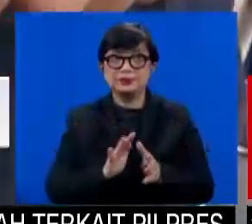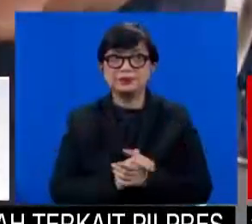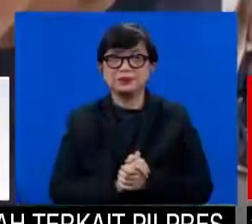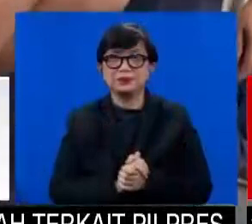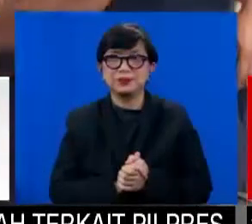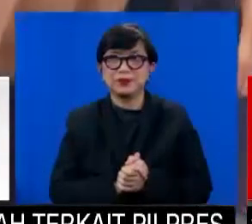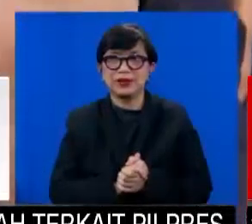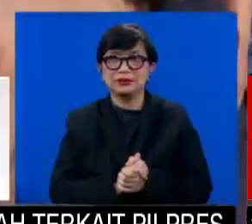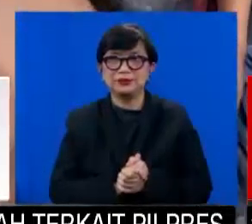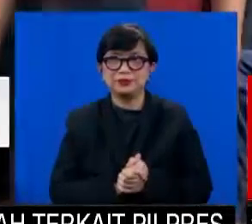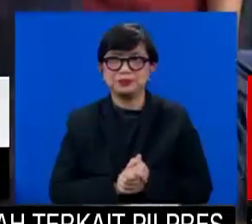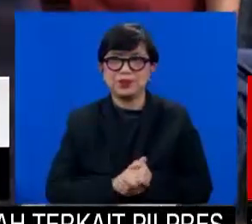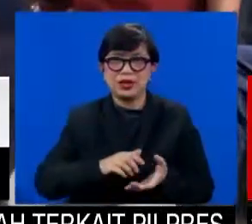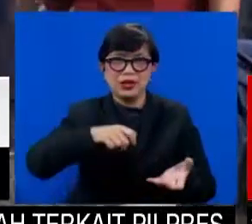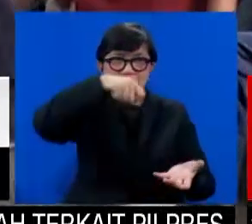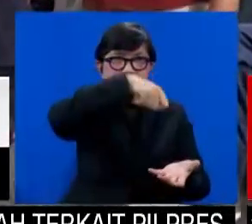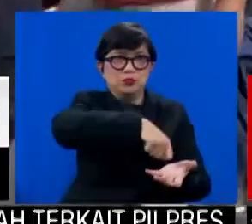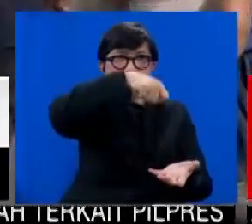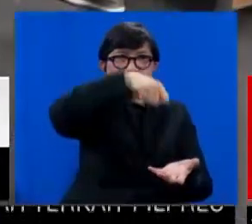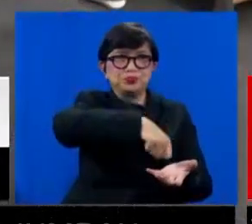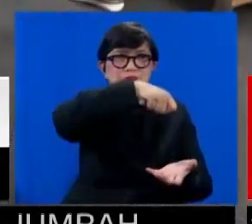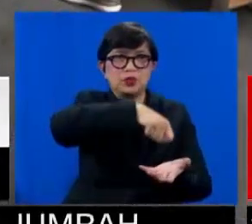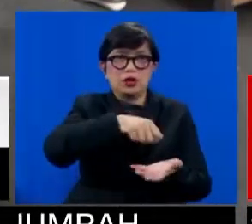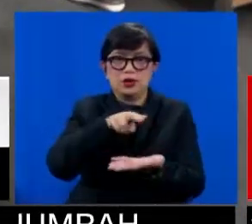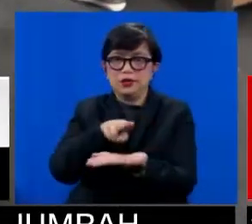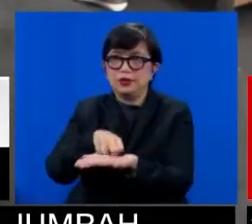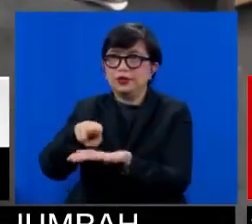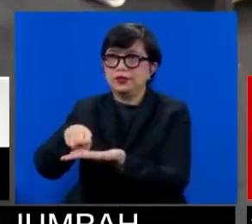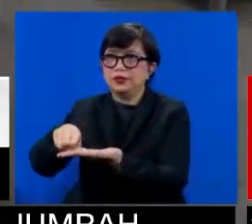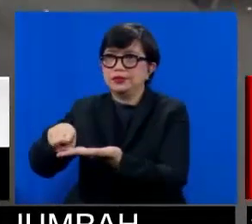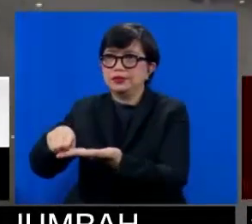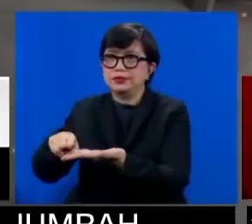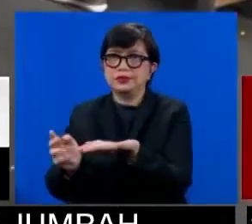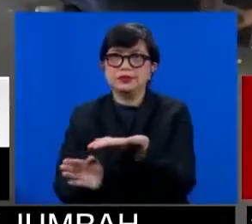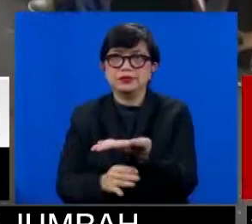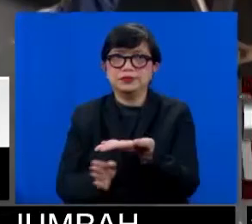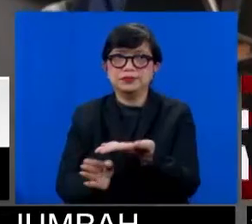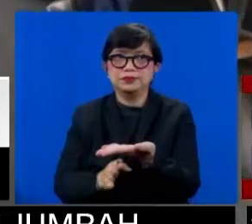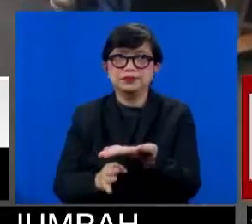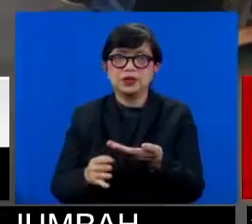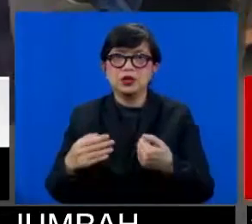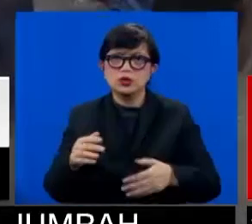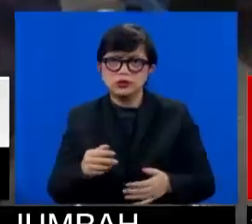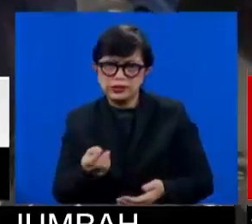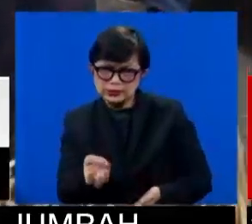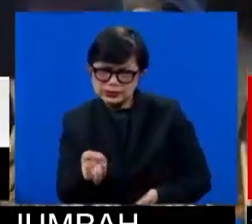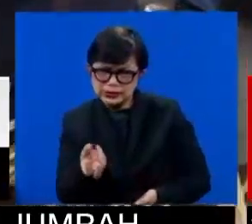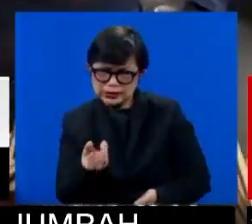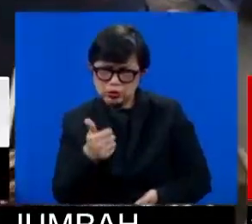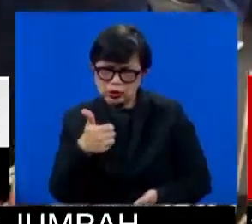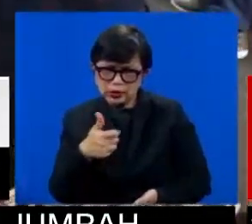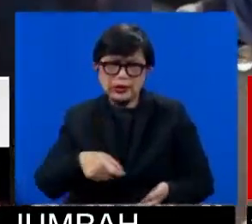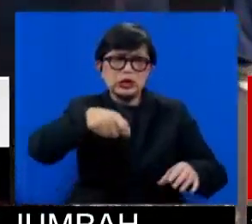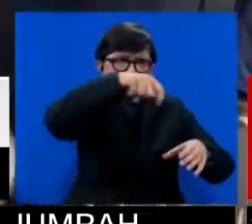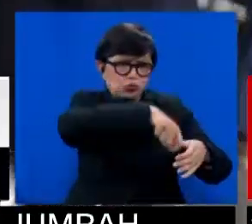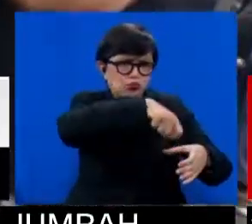Celupkan sate setengah matang ke dalam bumbu yang telah diracik. Dan ketika hampir matang, celupkan sekali lagi agar kadar air terjaga dan